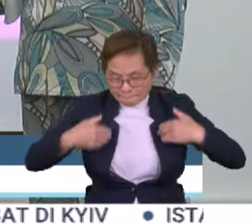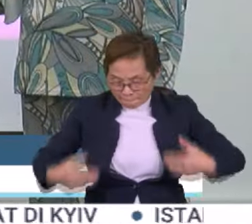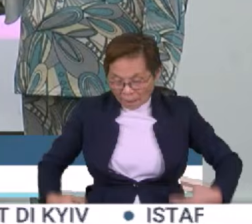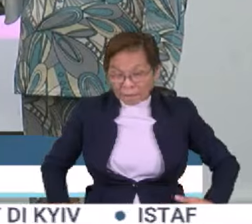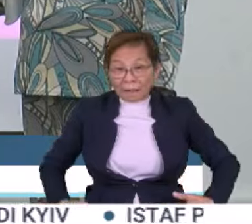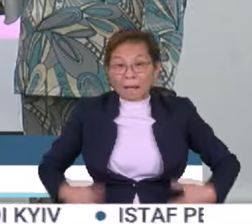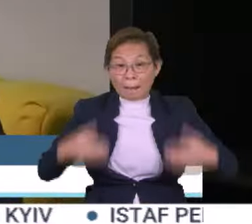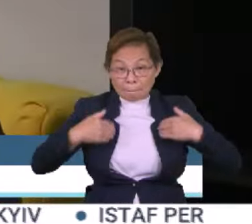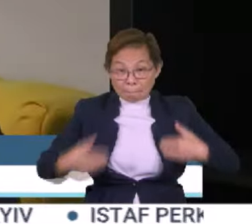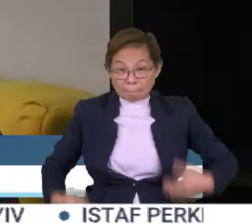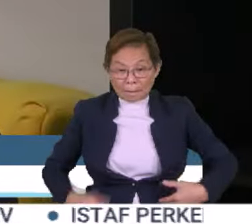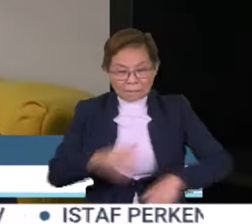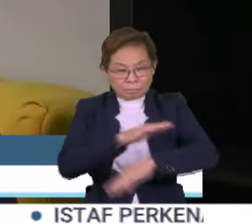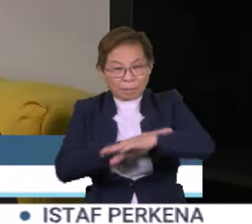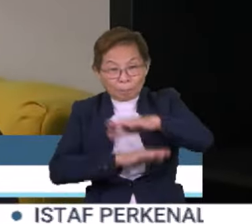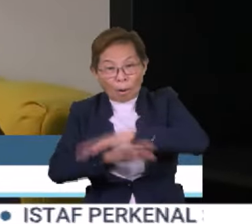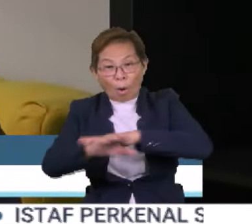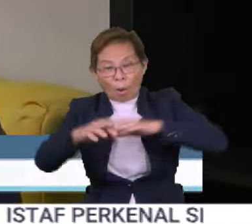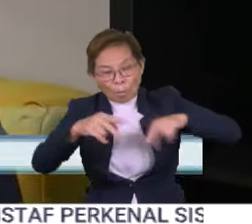prostetik.